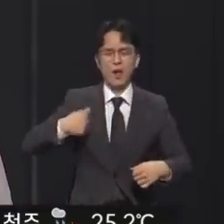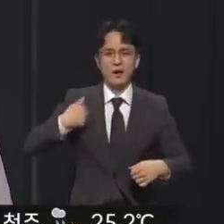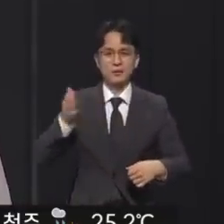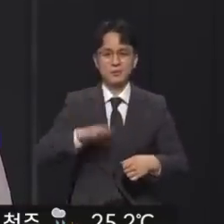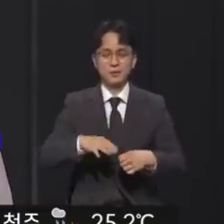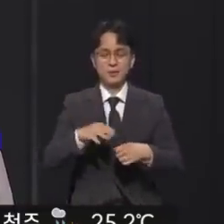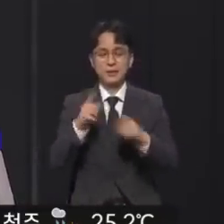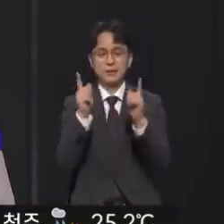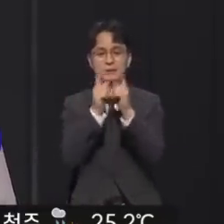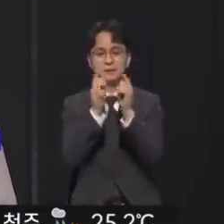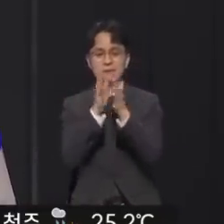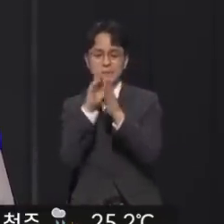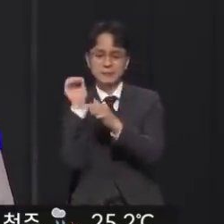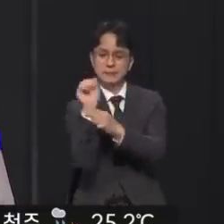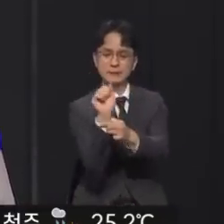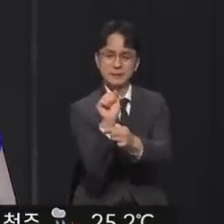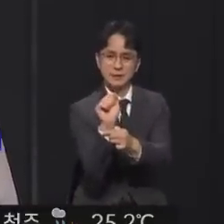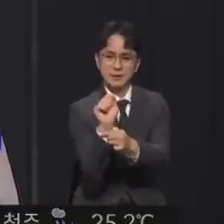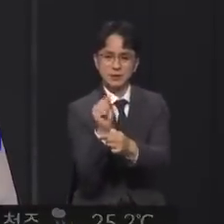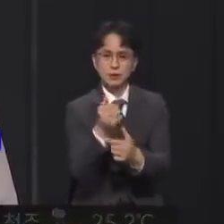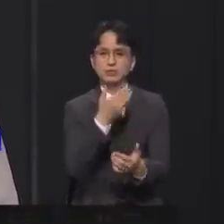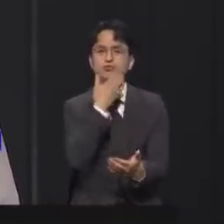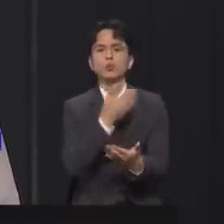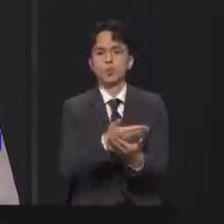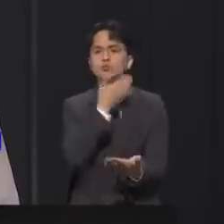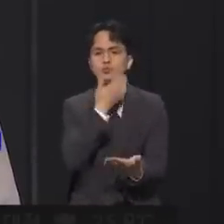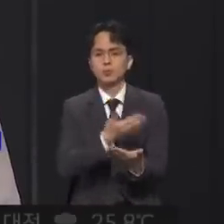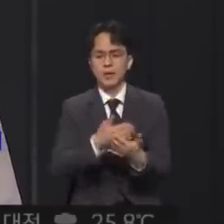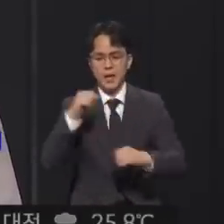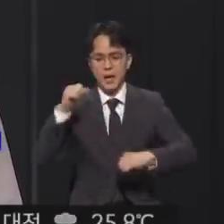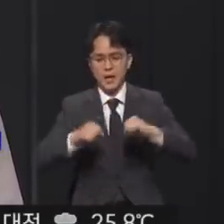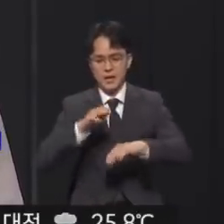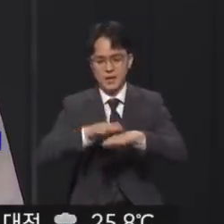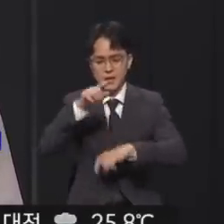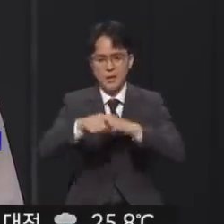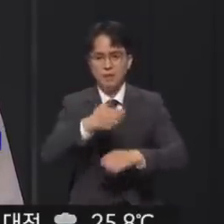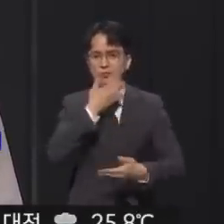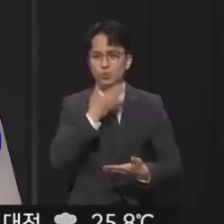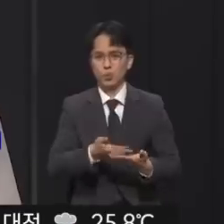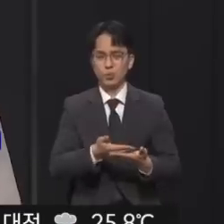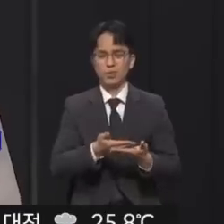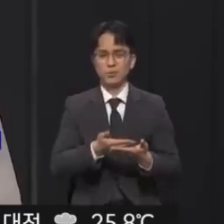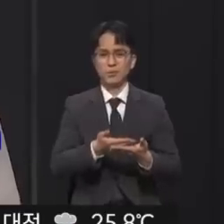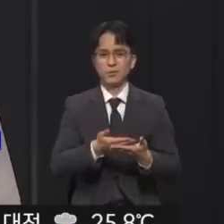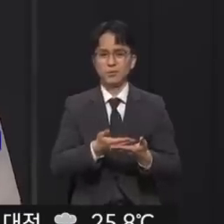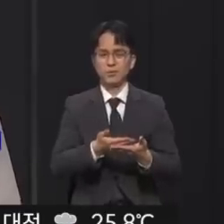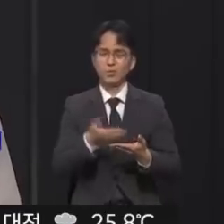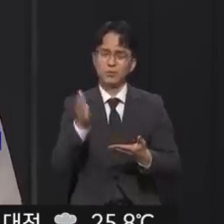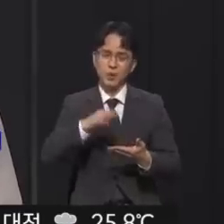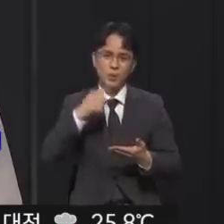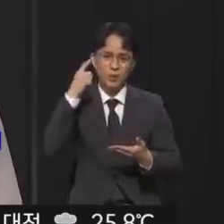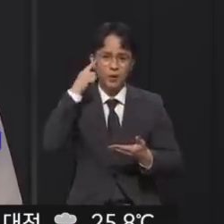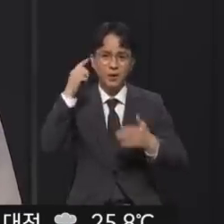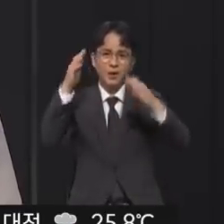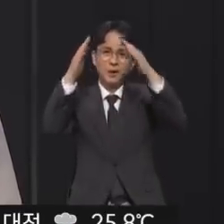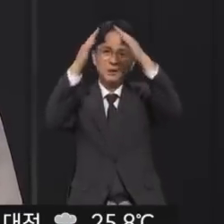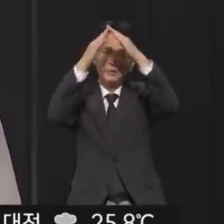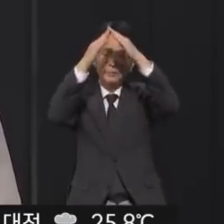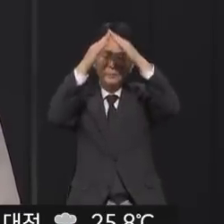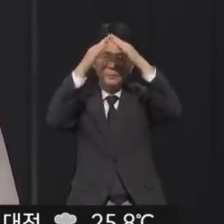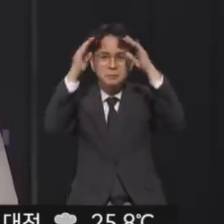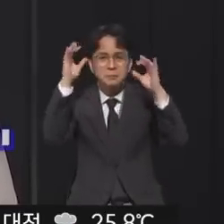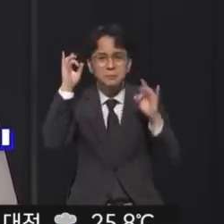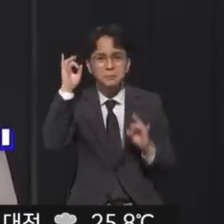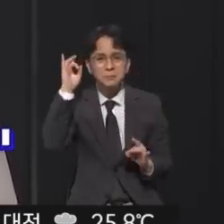굳이 그렇게 할 필요가 있었나 좀 저는 좀 힘들더라도 트 그냥 농산 집무실로 돌아 가시는 게 맞지